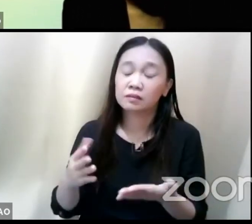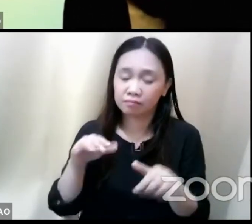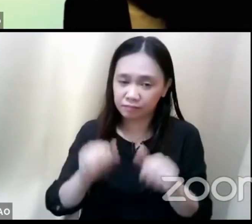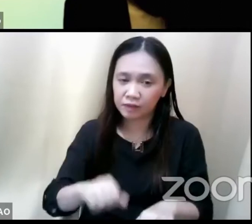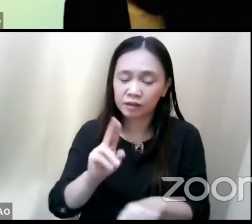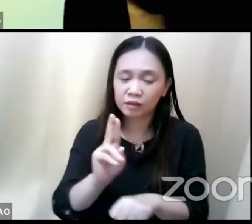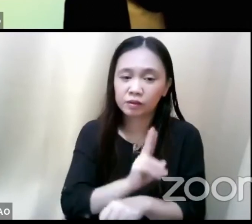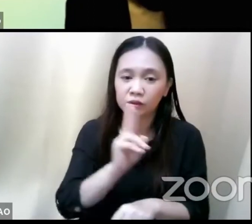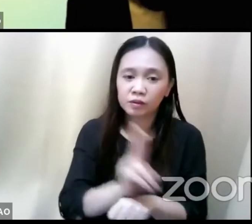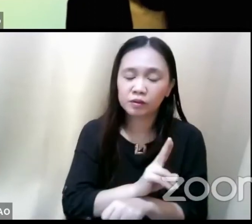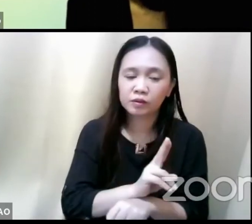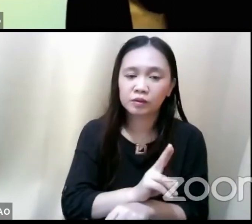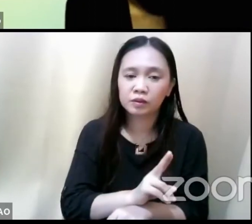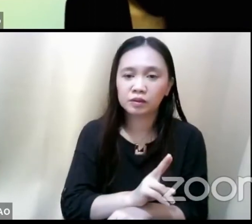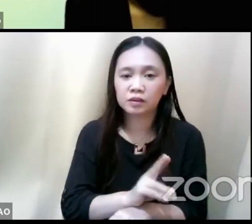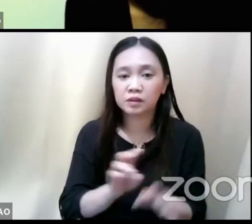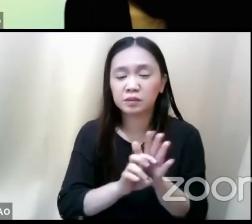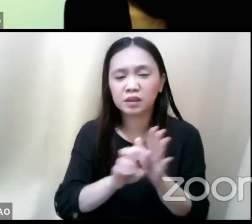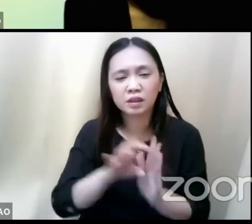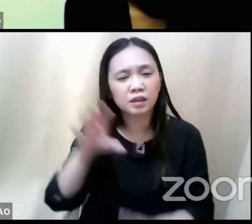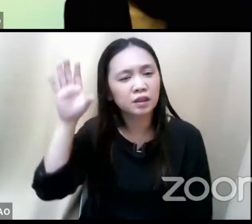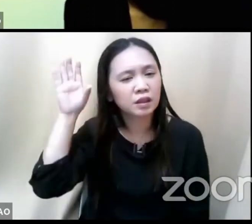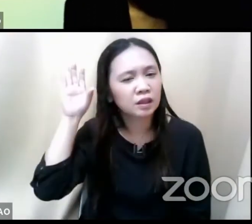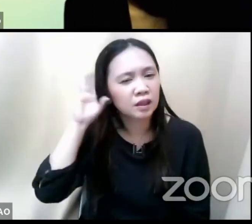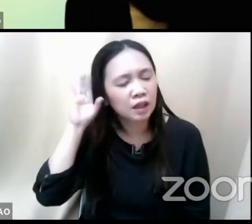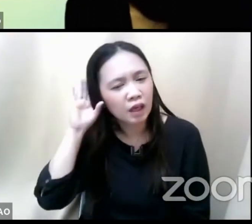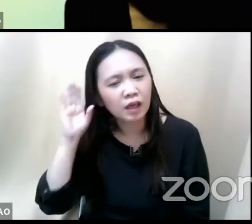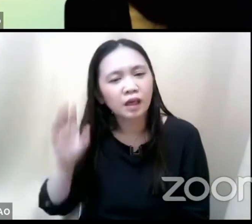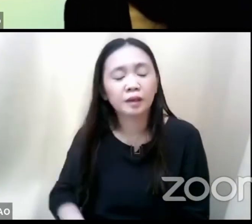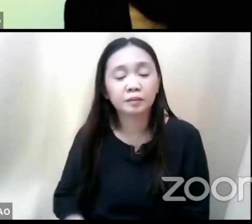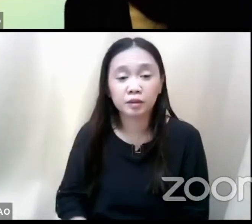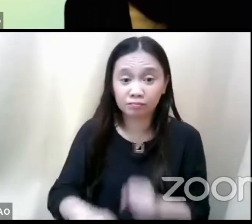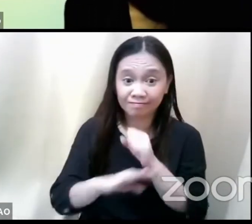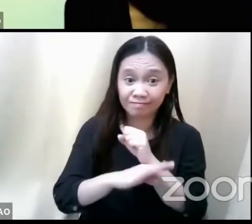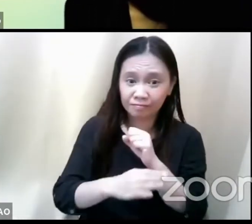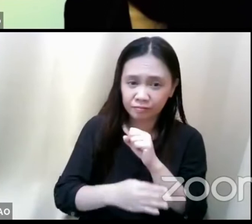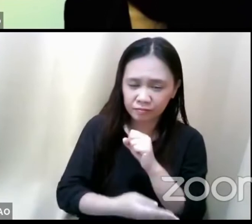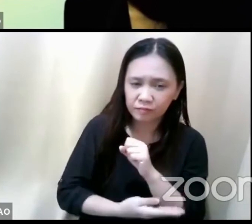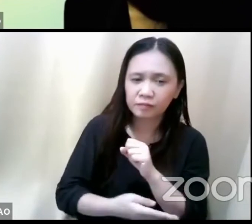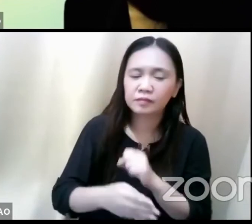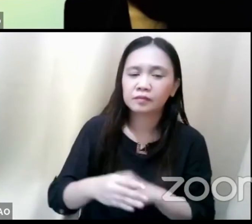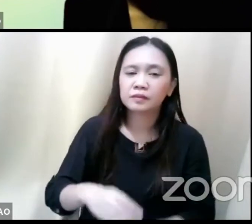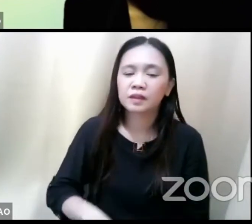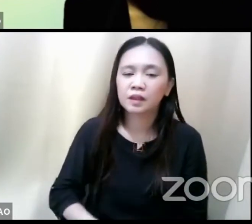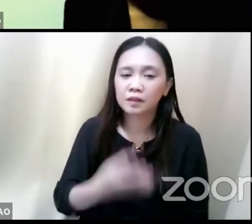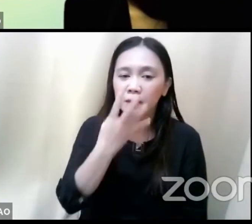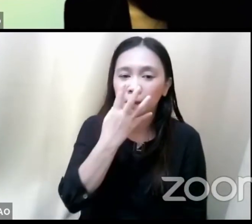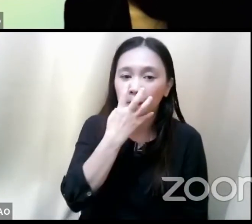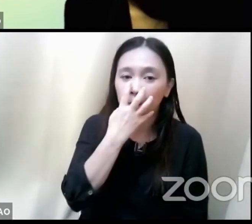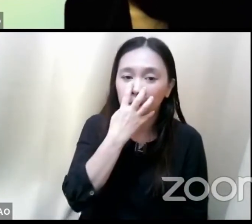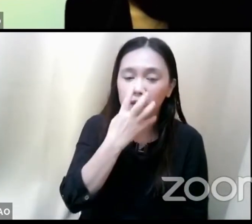na yung naririnig natin sa mga pelikula, ambubag or BVM or bag valve mask. Yun